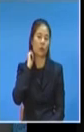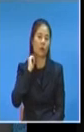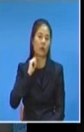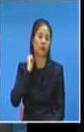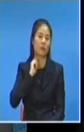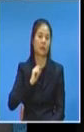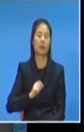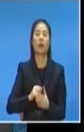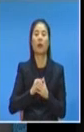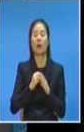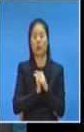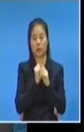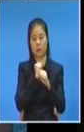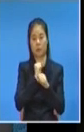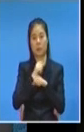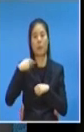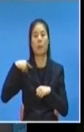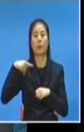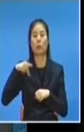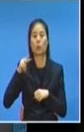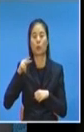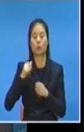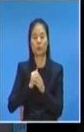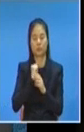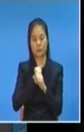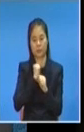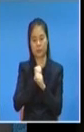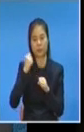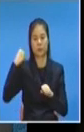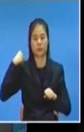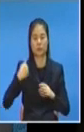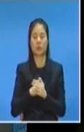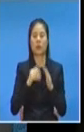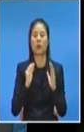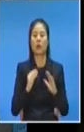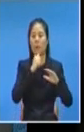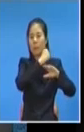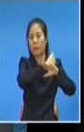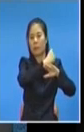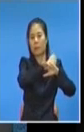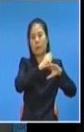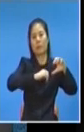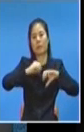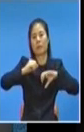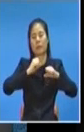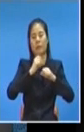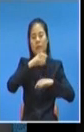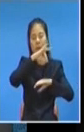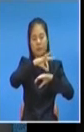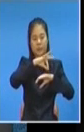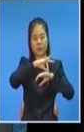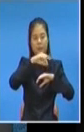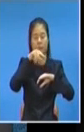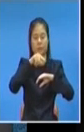ให้กำหนดเป็นชั้นระดับกองบัญชาการก็เช่นเดียวกันครับโดยเฉพาะระดับผู้บัญชาการเนี่ยมันมีชัดเจนเลยว่าบางตำแหน่งของผู้บัญชา